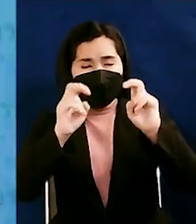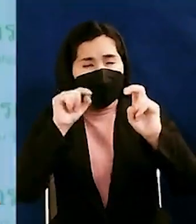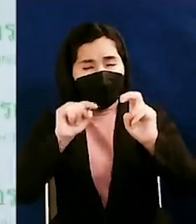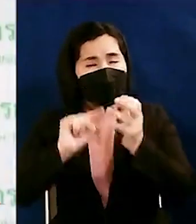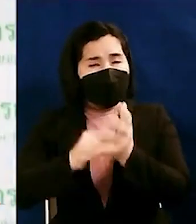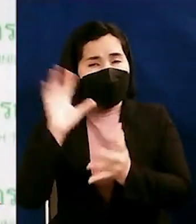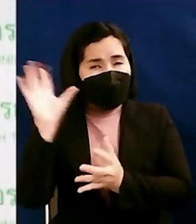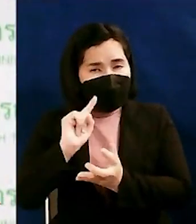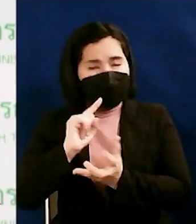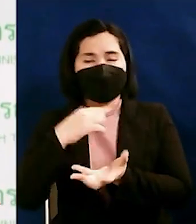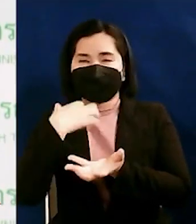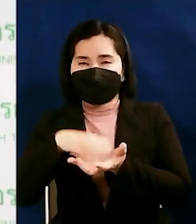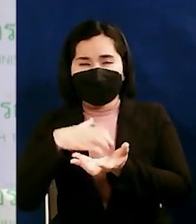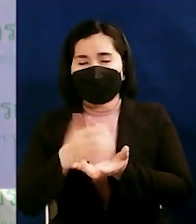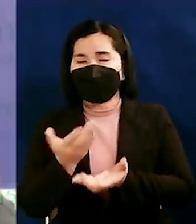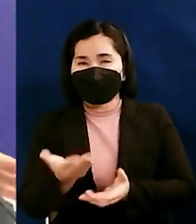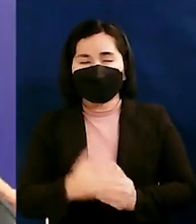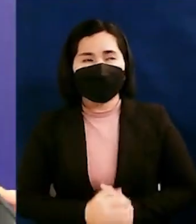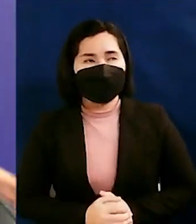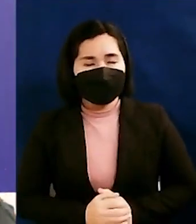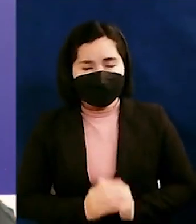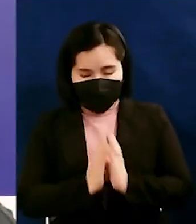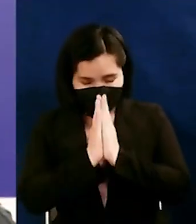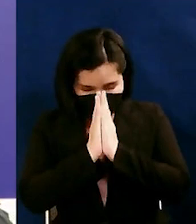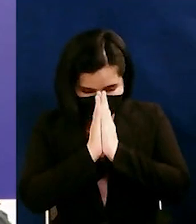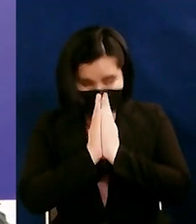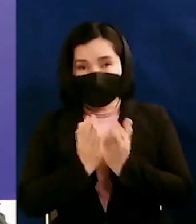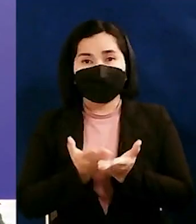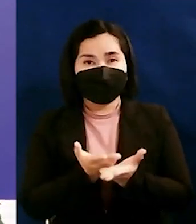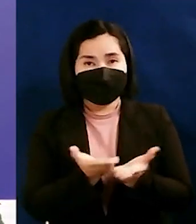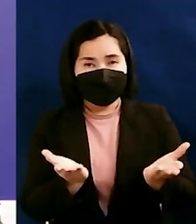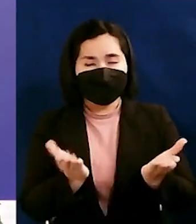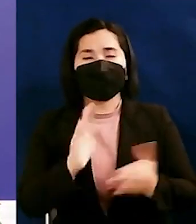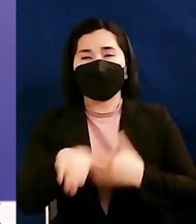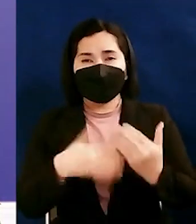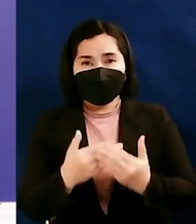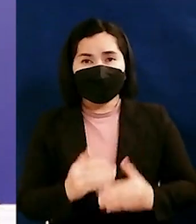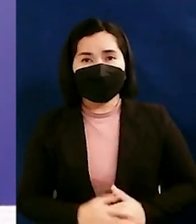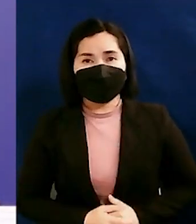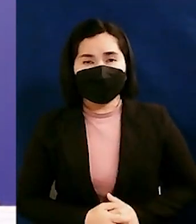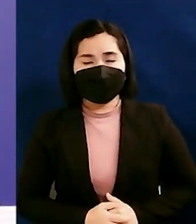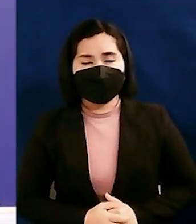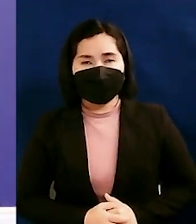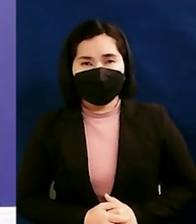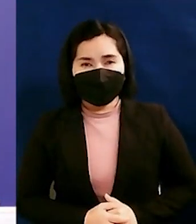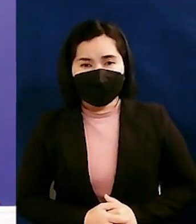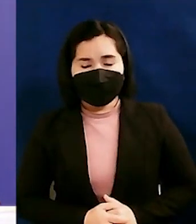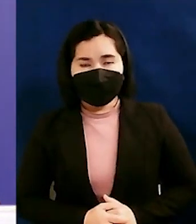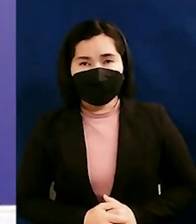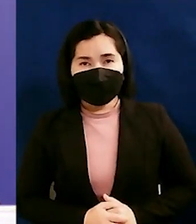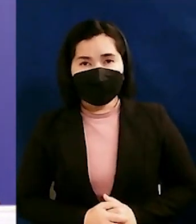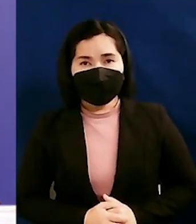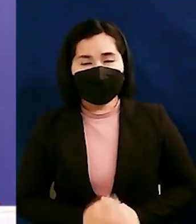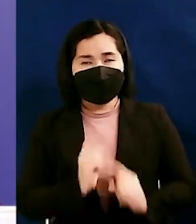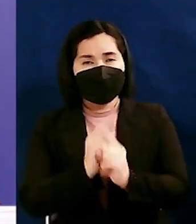ไปยังไงคะ ครับสวัสดีครับท่านผู้ชมผู้ฟังและก็สื่อมวลชนทุกท่านครับที่มีราย